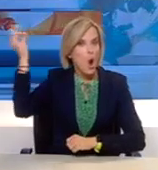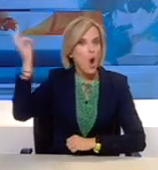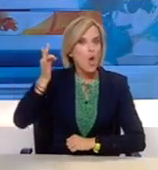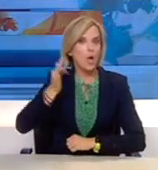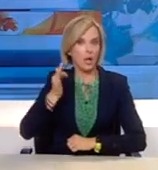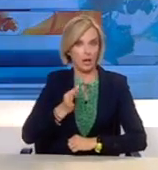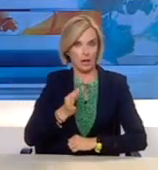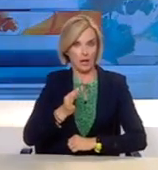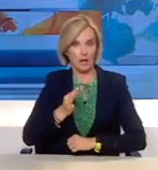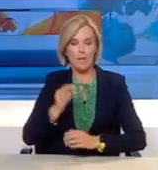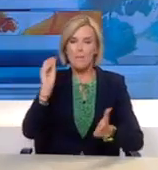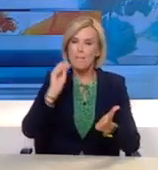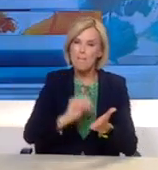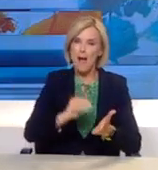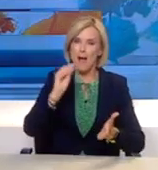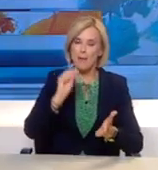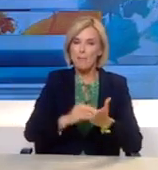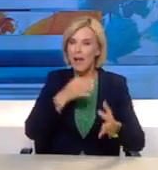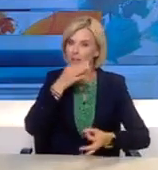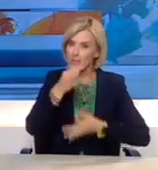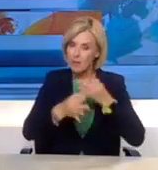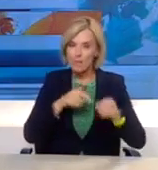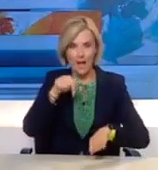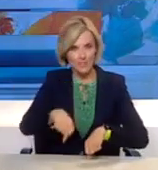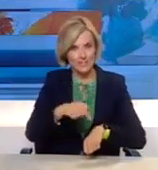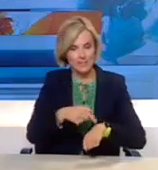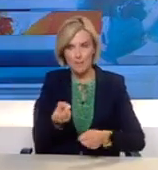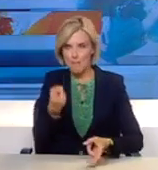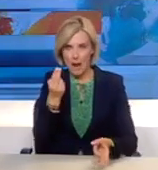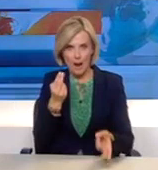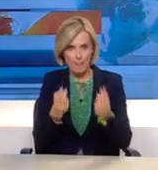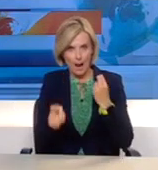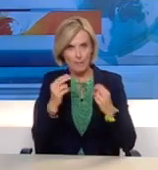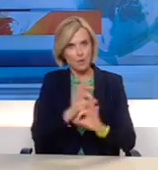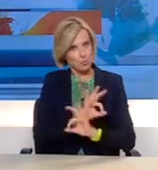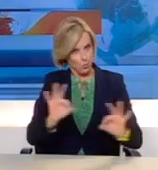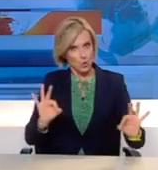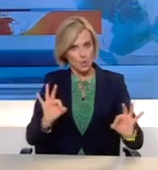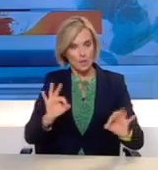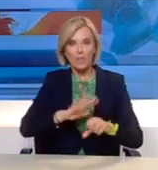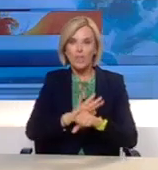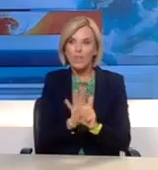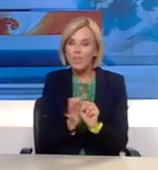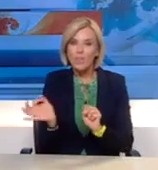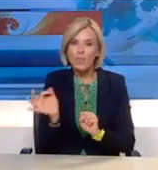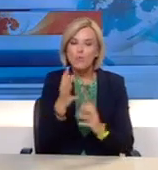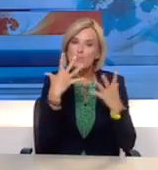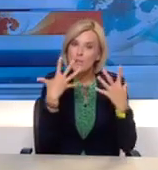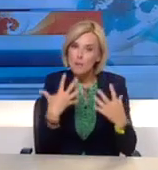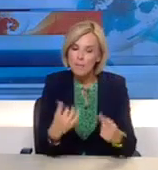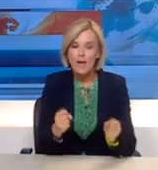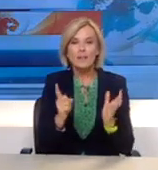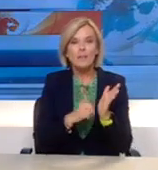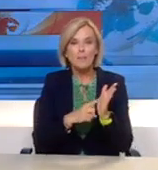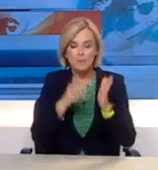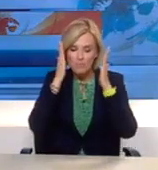θα σταματήσουμε να τονίζουμε στον κόσμο ότι η άρση των μέτρων δεν σημαίνει ότι ξαναγυρνάμε στις παλιές μας συνήθειες, αλλά συμμετέχουμε με